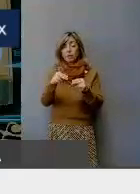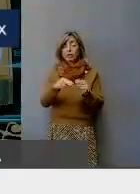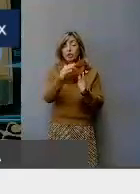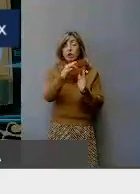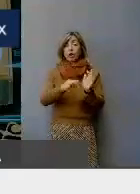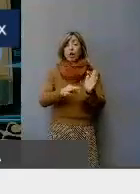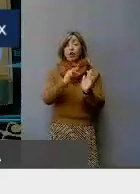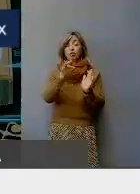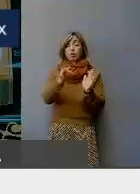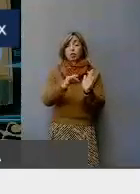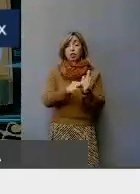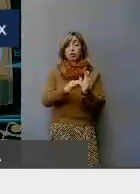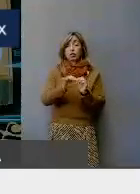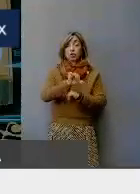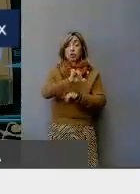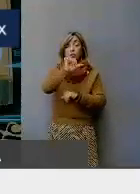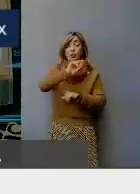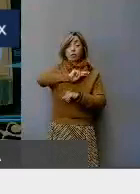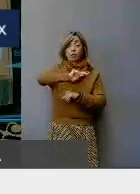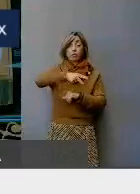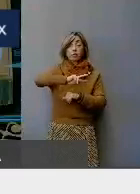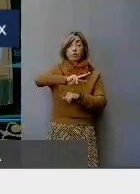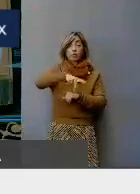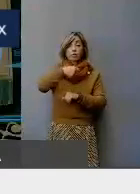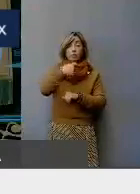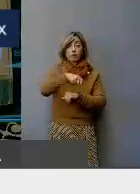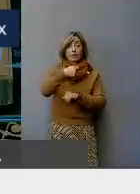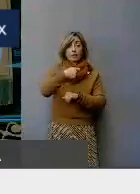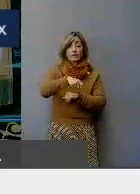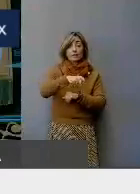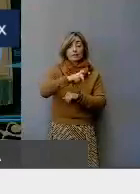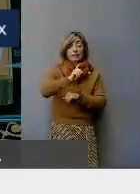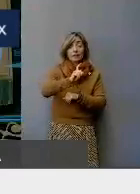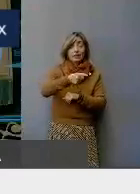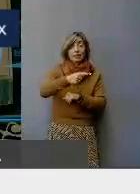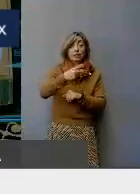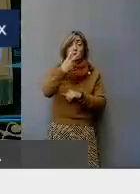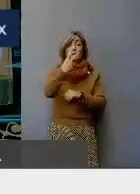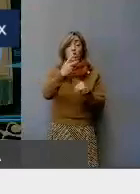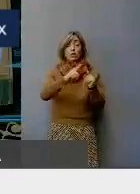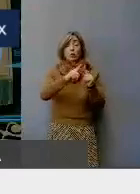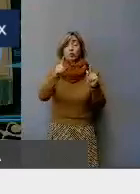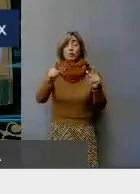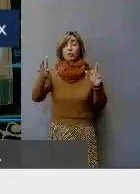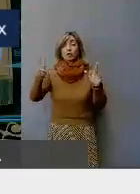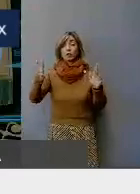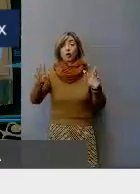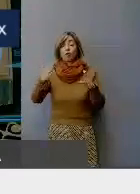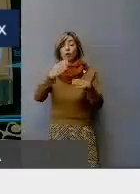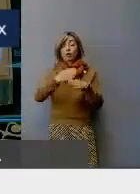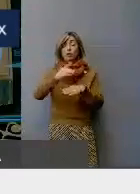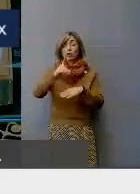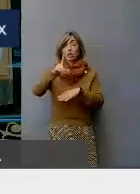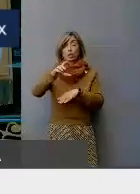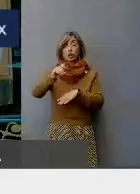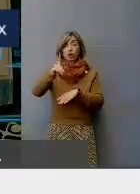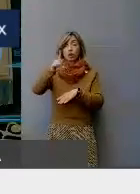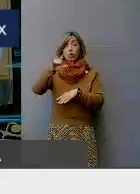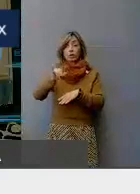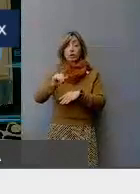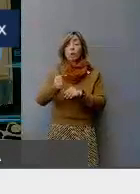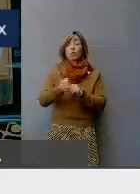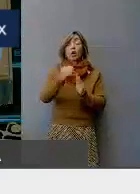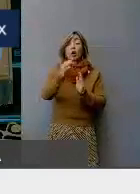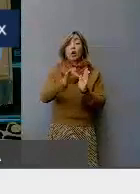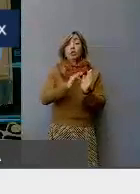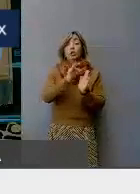primo firma dice il presidente grillo dal 2 al 9 consigliera lodi ordine giorno numero 10 consigliere giordano quindi andando